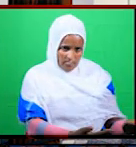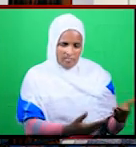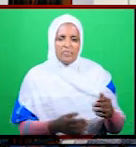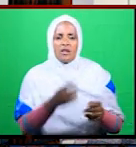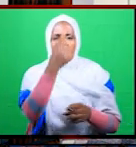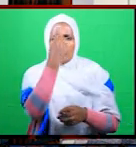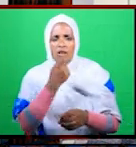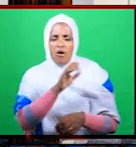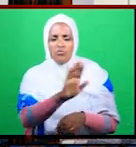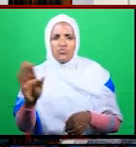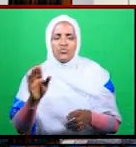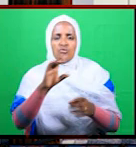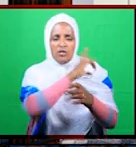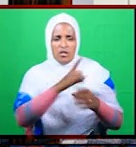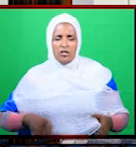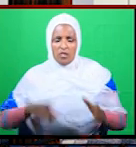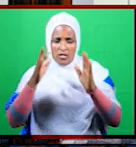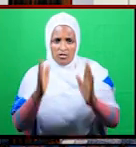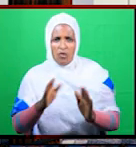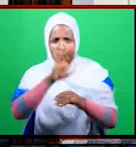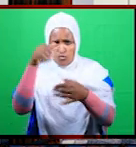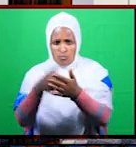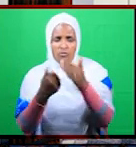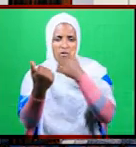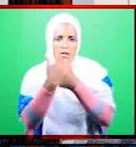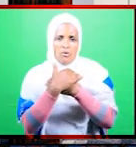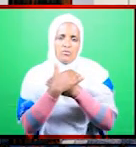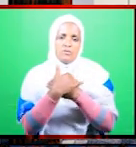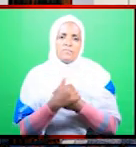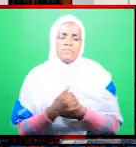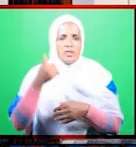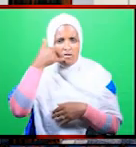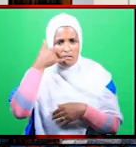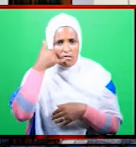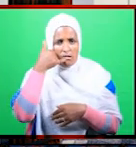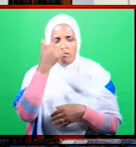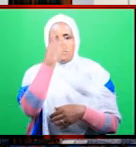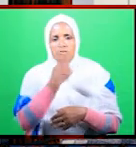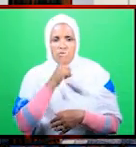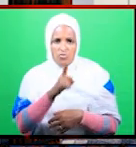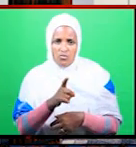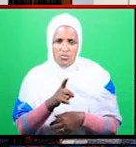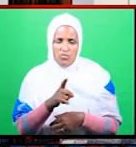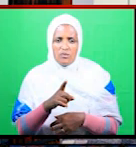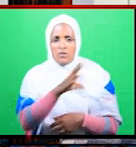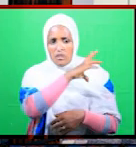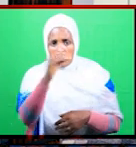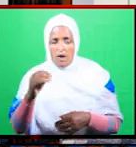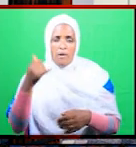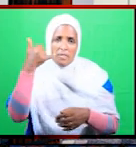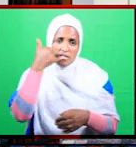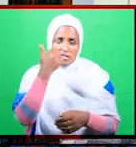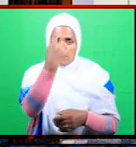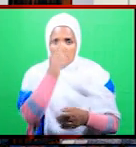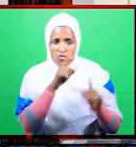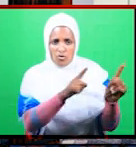በስልክ ነው እና በስልክ የተላከውን ደግሞ በዚህ በቴሌቪዥኑ ስክሪን ላይ እንዲቀርብ